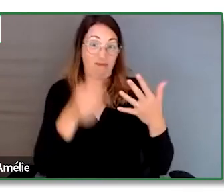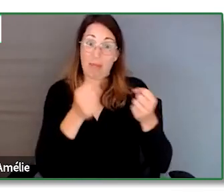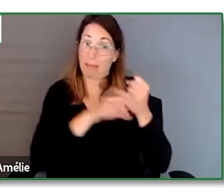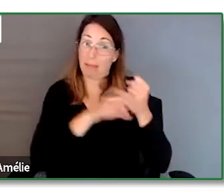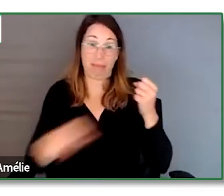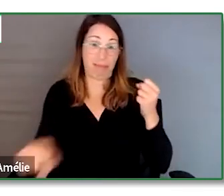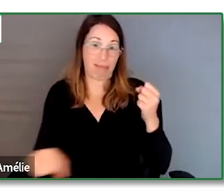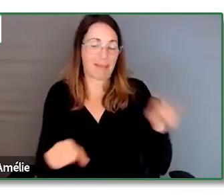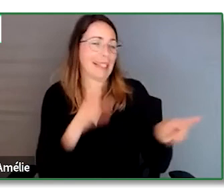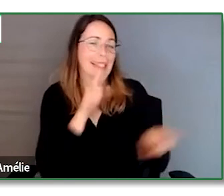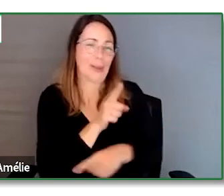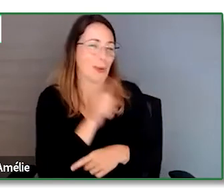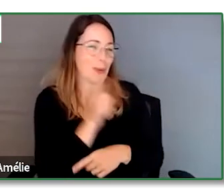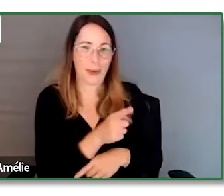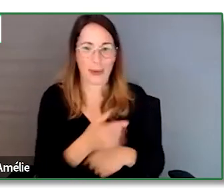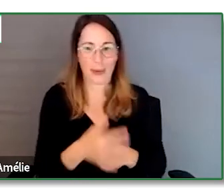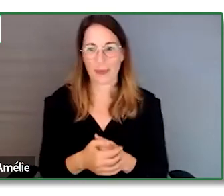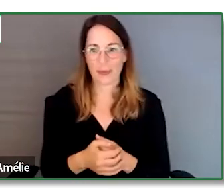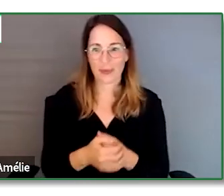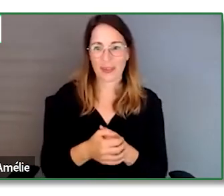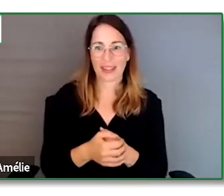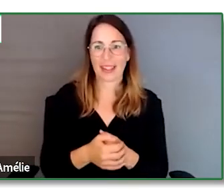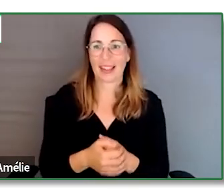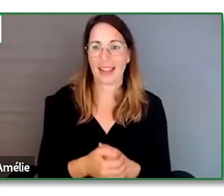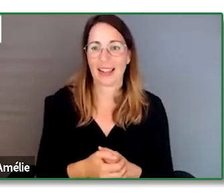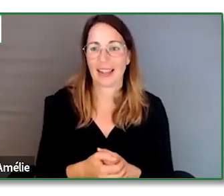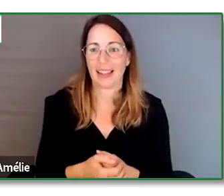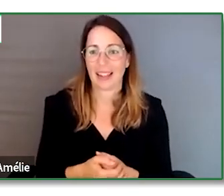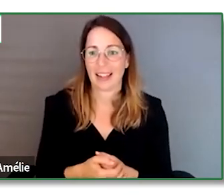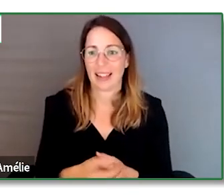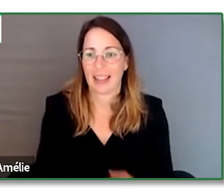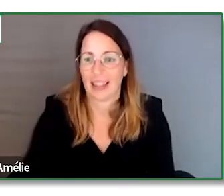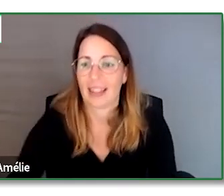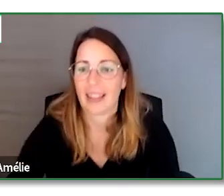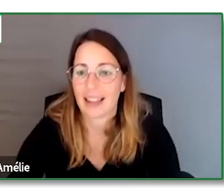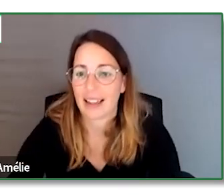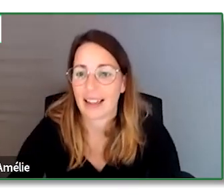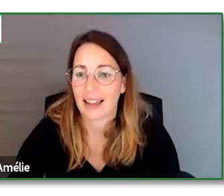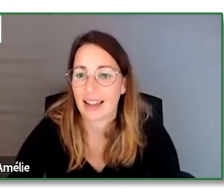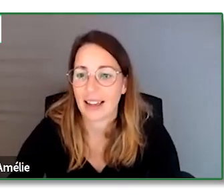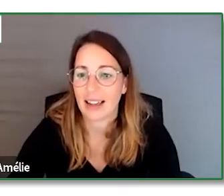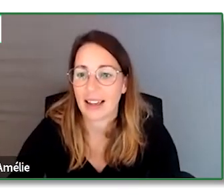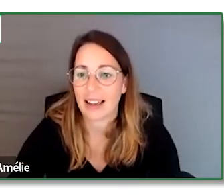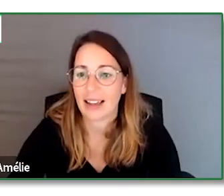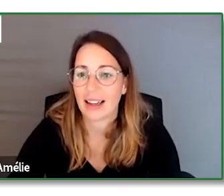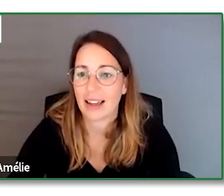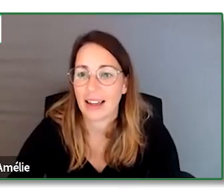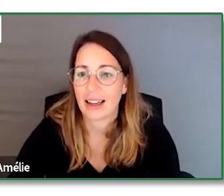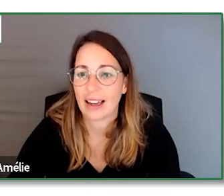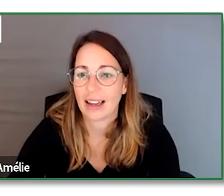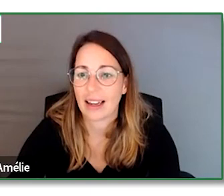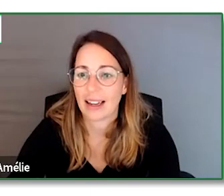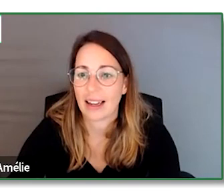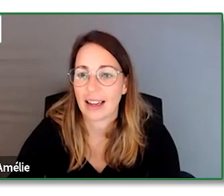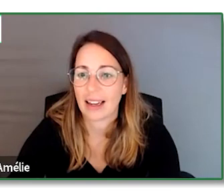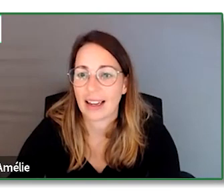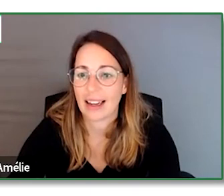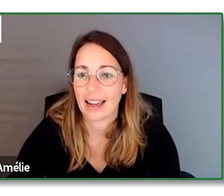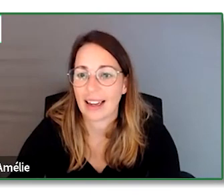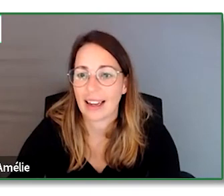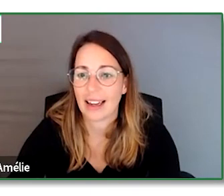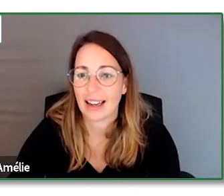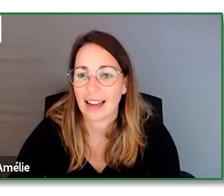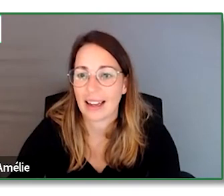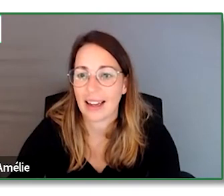Mais je réalise que c'est sûr que cette conférence aurait pu durer 7 jours parce qu'on a tellement de choses à nous dire. Mais merci beaucoup